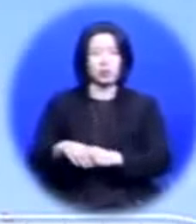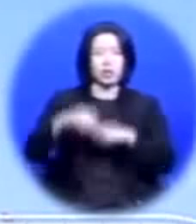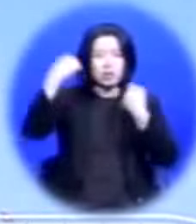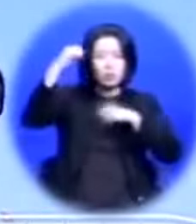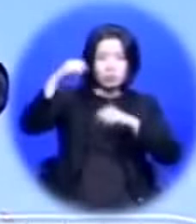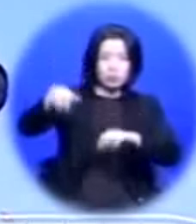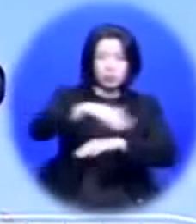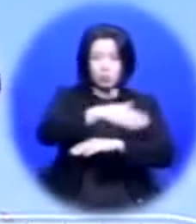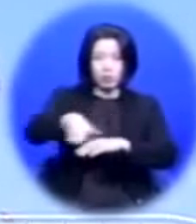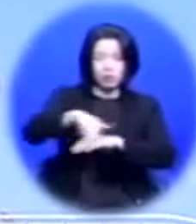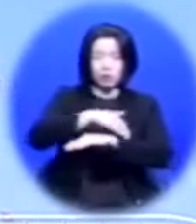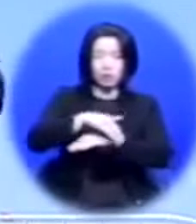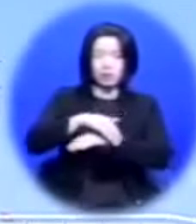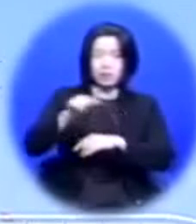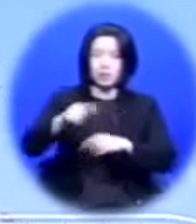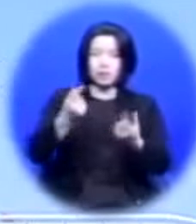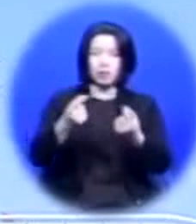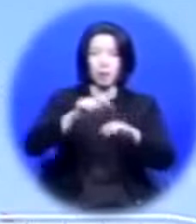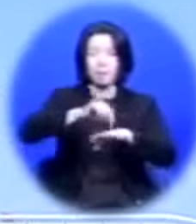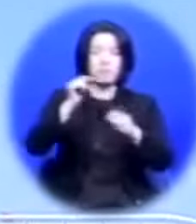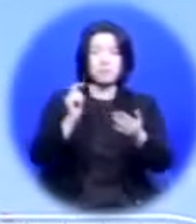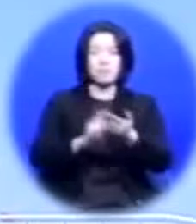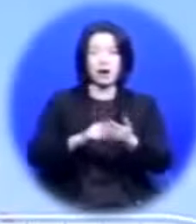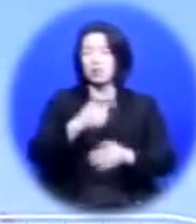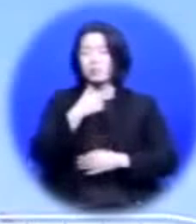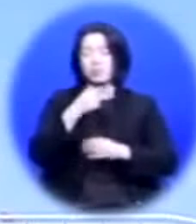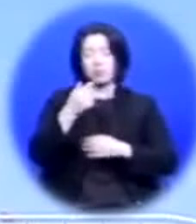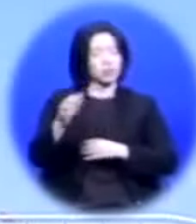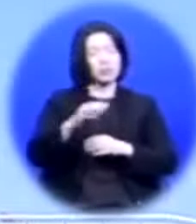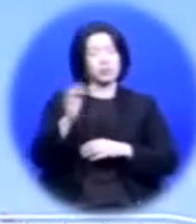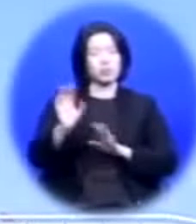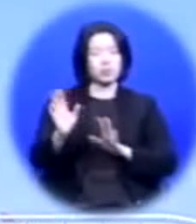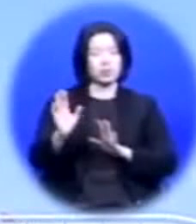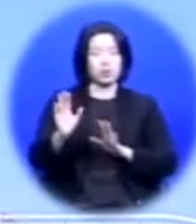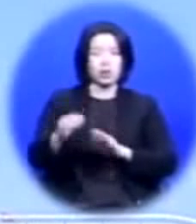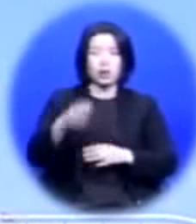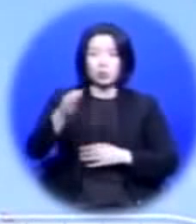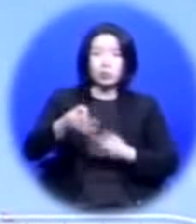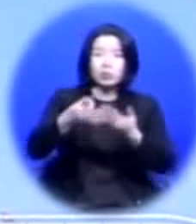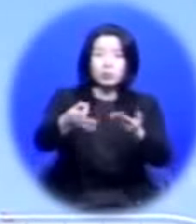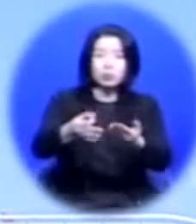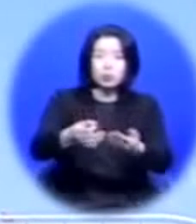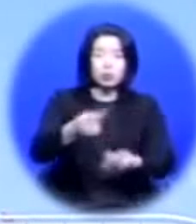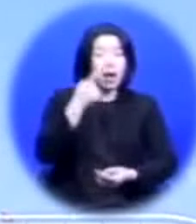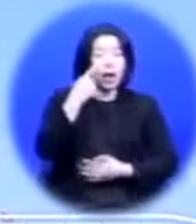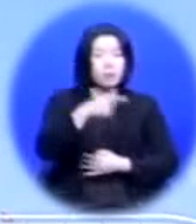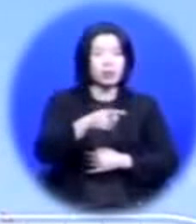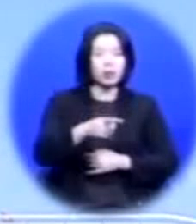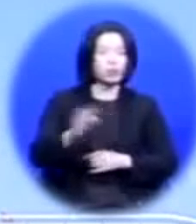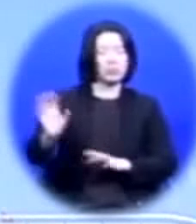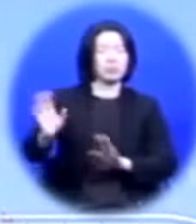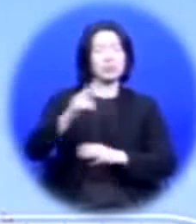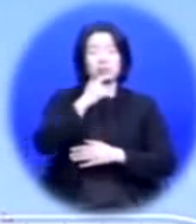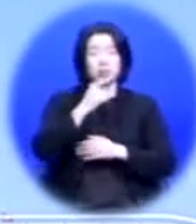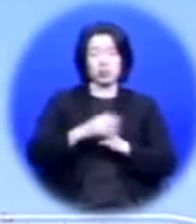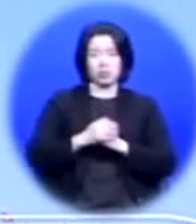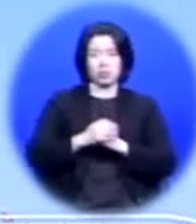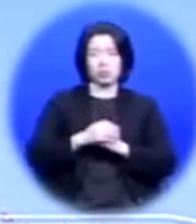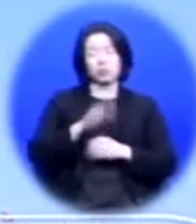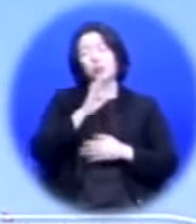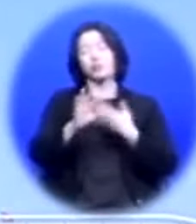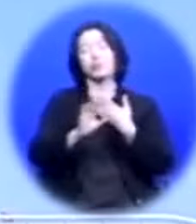돌아다니는 이런 마음이 다 없어졌어요 돈 주고 추라 그래도 추기 싫어요 그러면 된 거죠